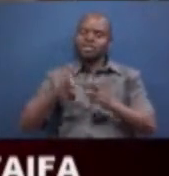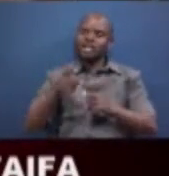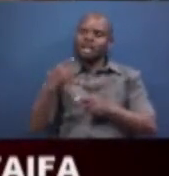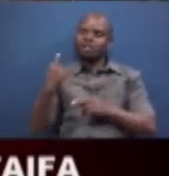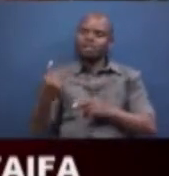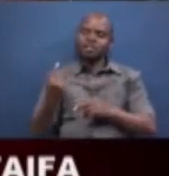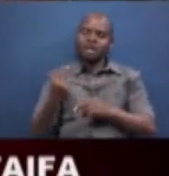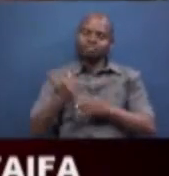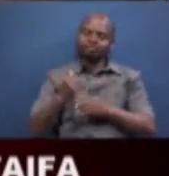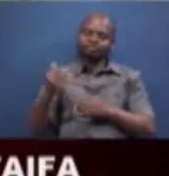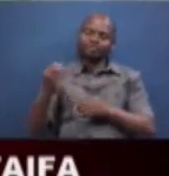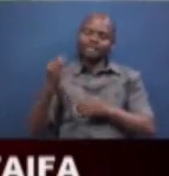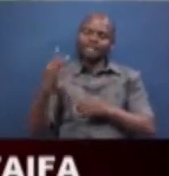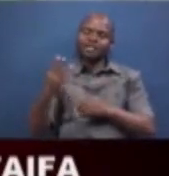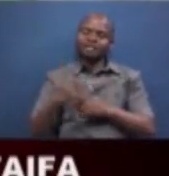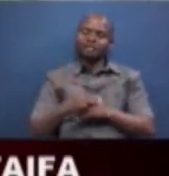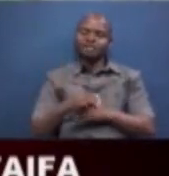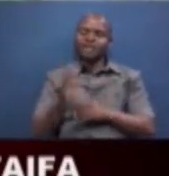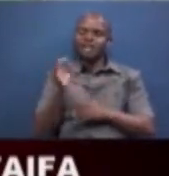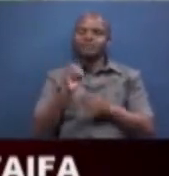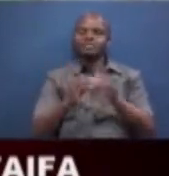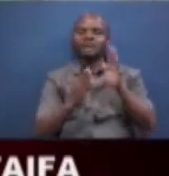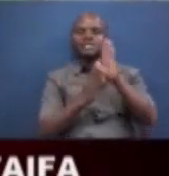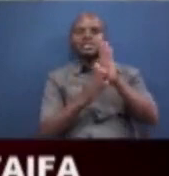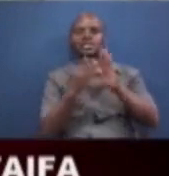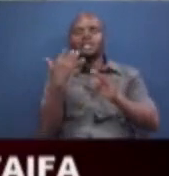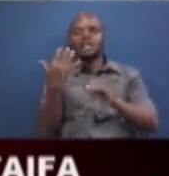la kwanza hadi la tatu ni